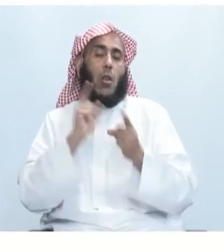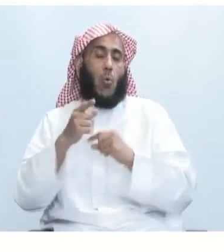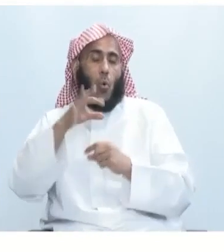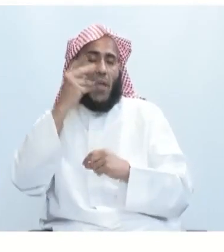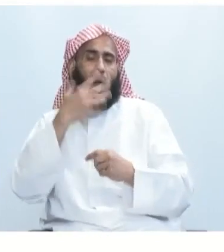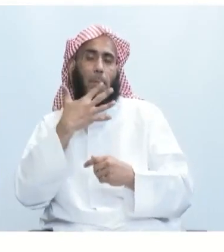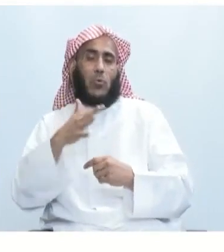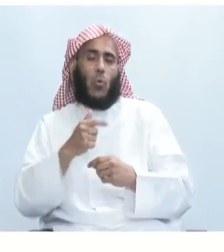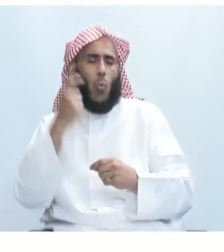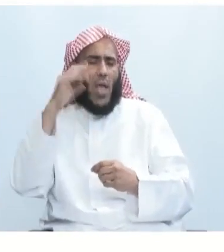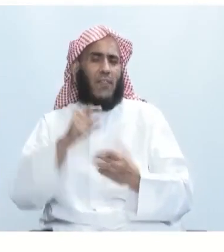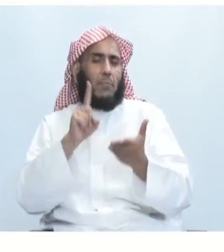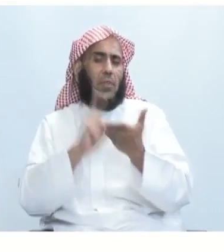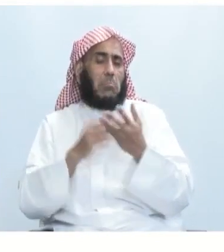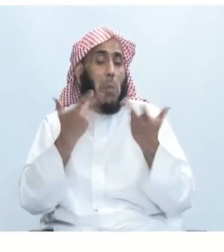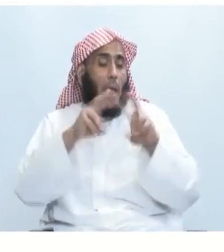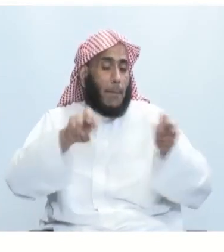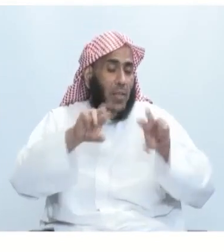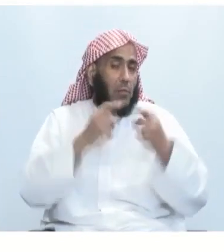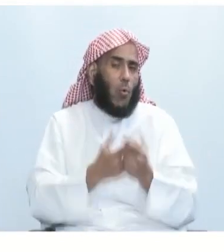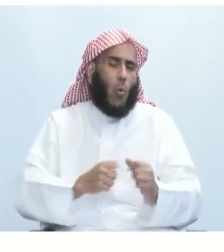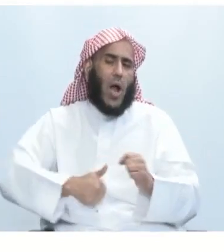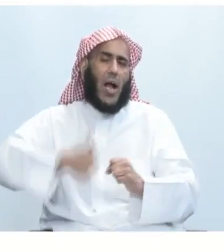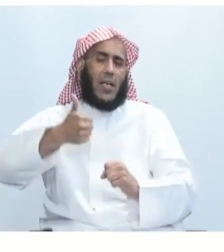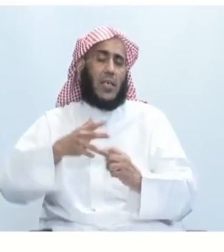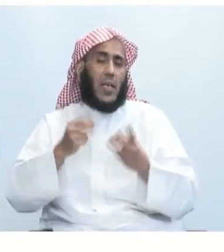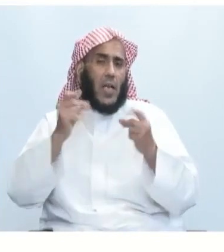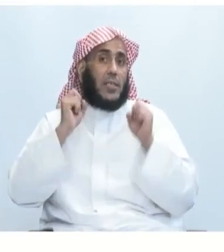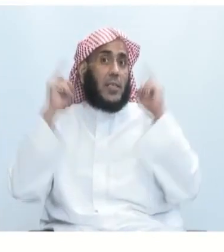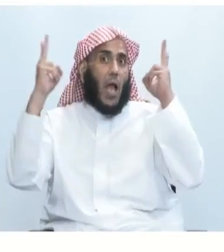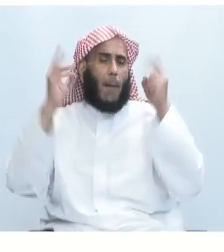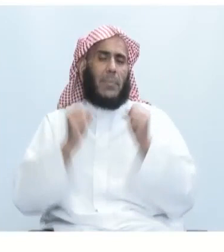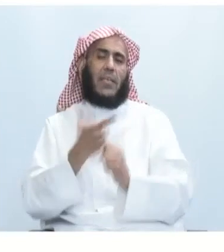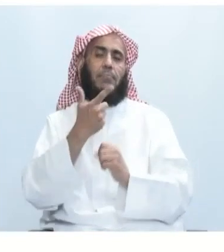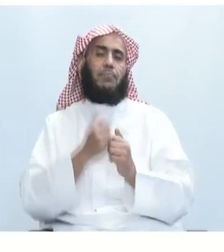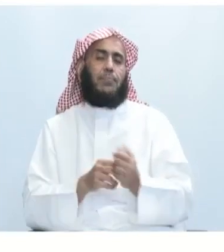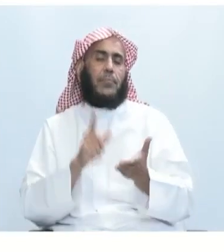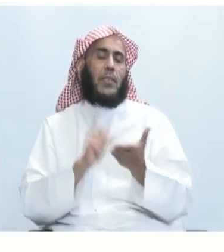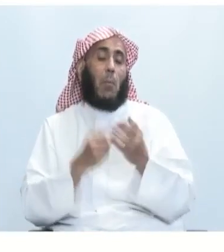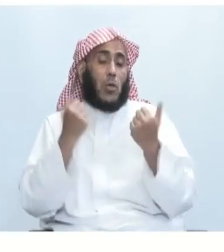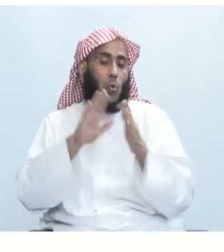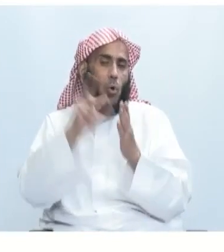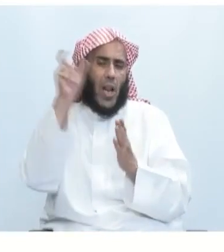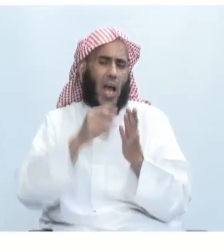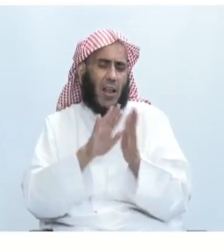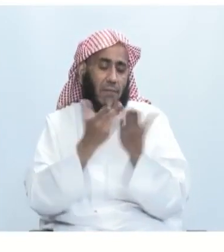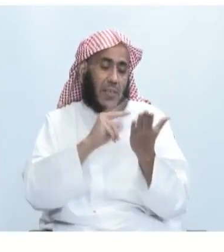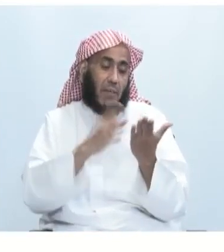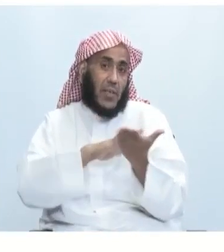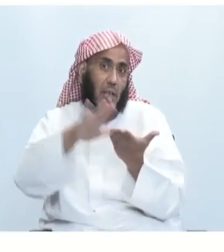يفهم بسهوله ويعرف بالضبط ما يبحث عنه وقادر على الاستيعاب السريع ان ما يجده القارئ في الصفحه